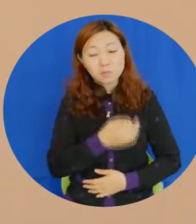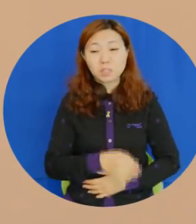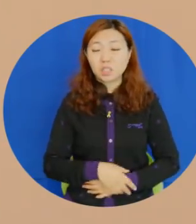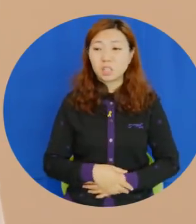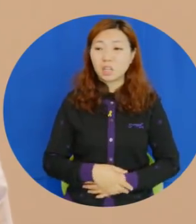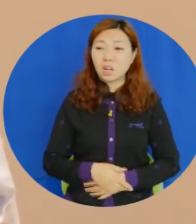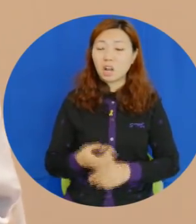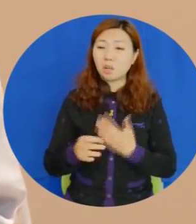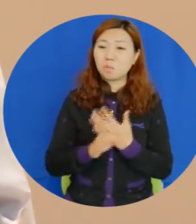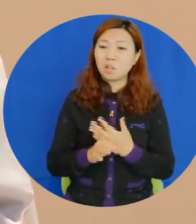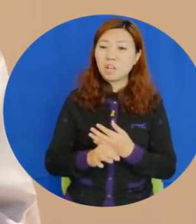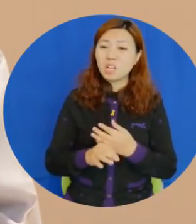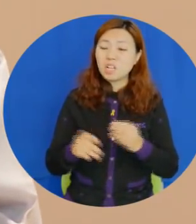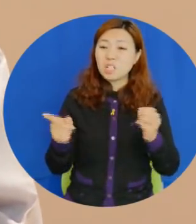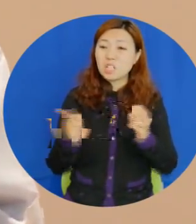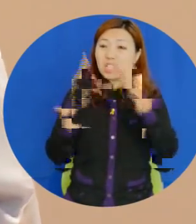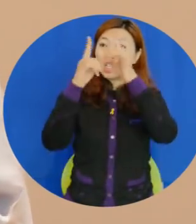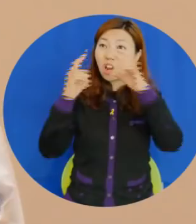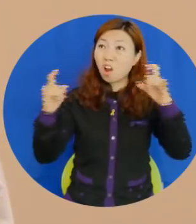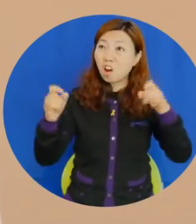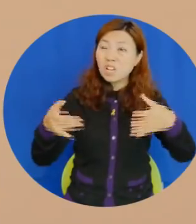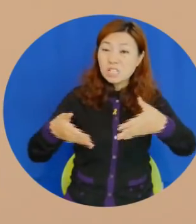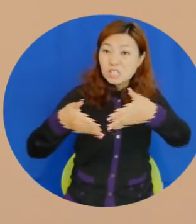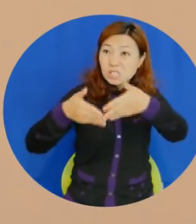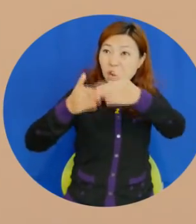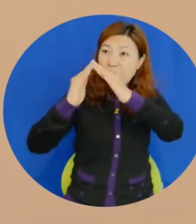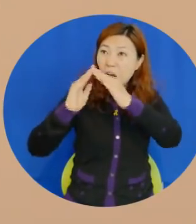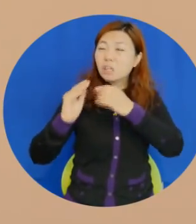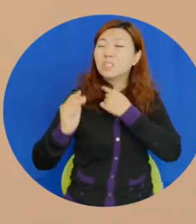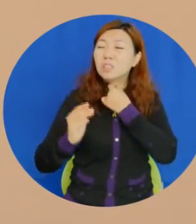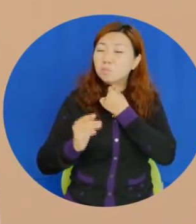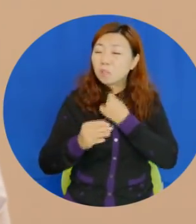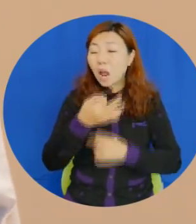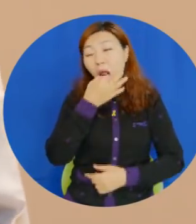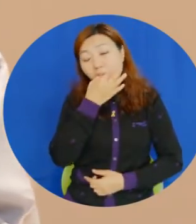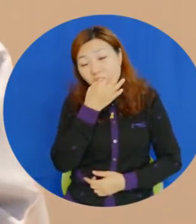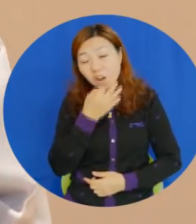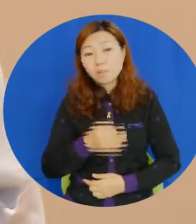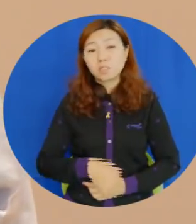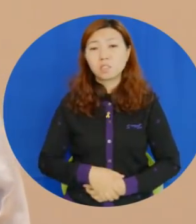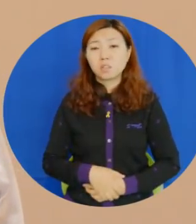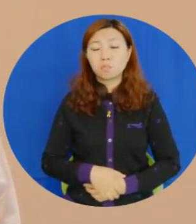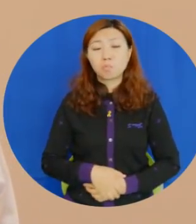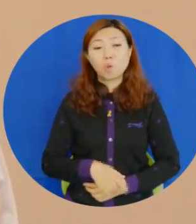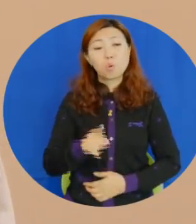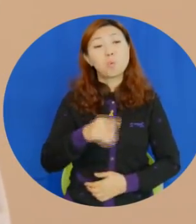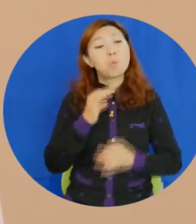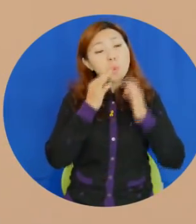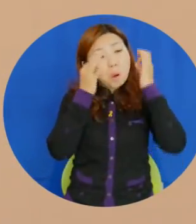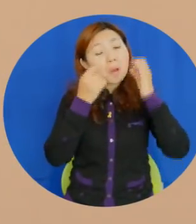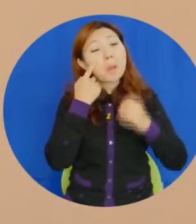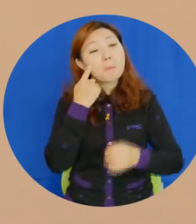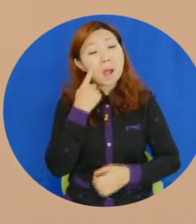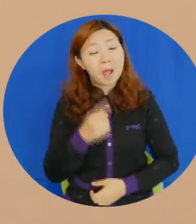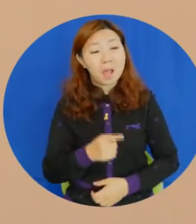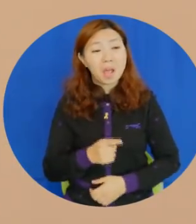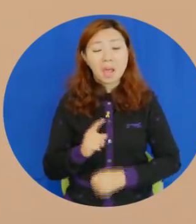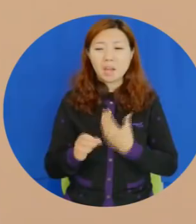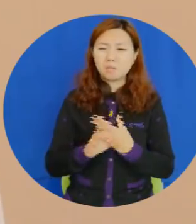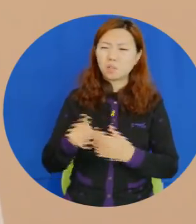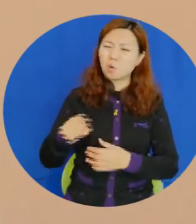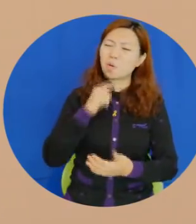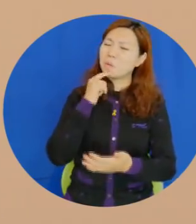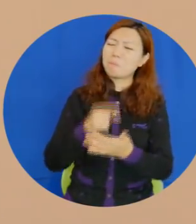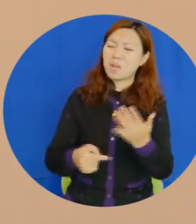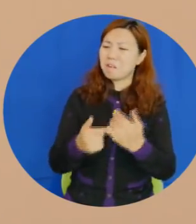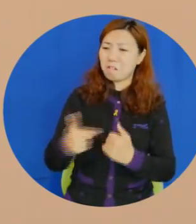돈을 많이 벌고 싶은 욕심인지, 안 그러면 무슨 절을 짓고 싶은 욕심인지, 그걸 들어봐야, 그건 당신 노력하게